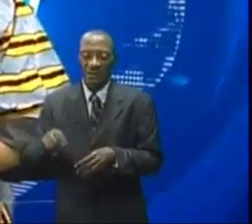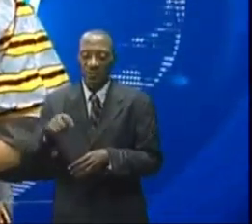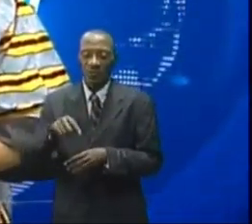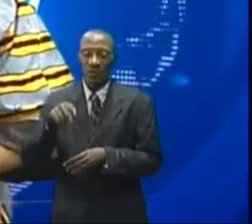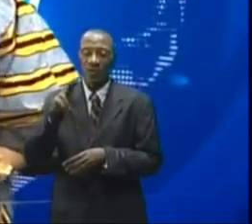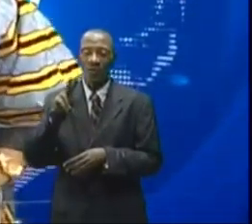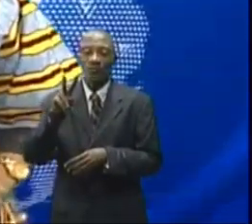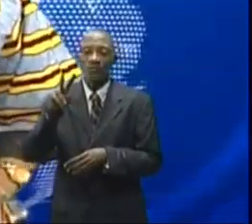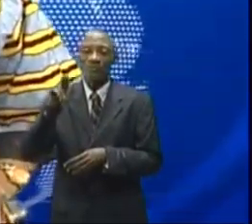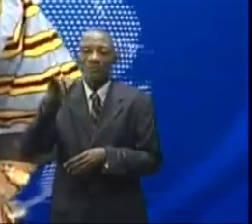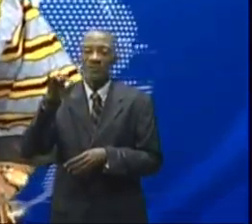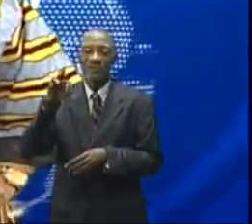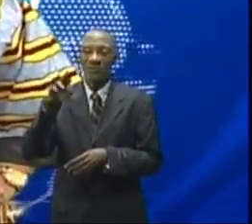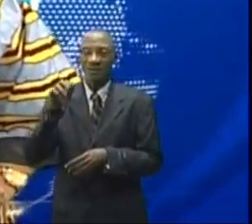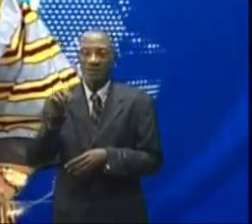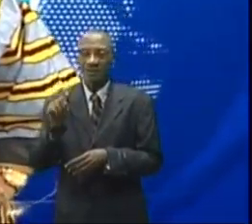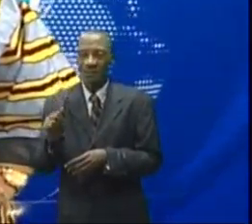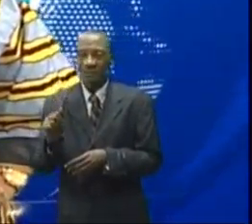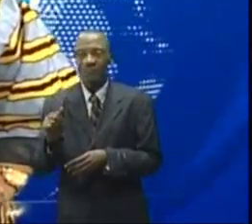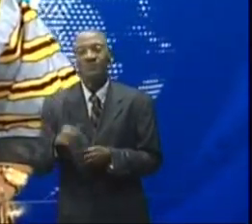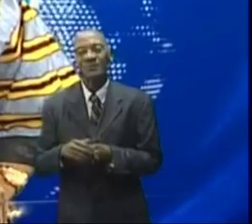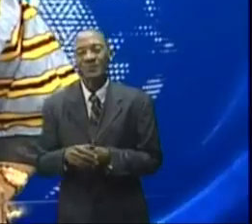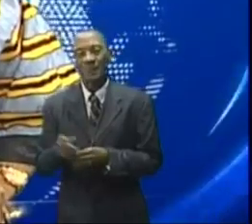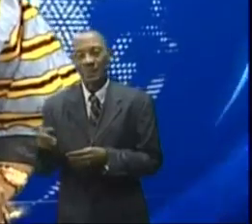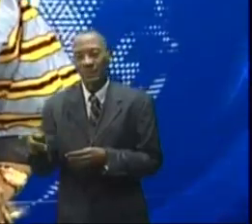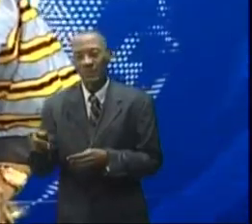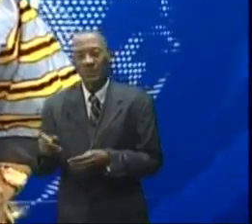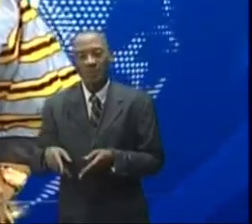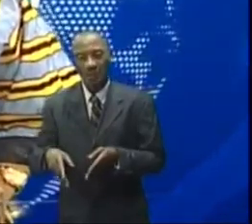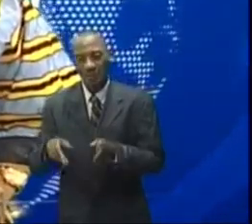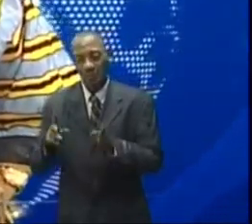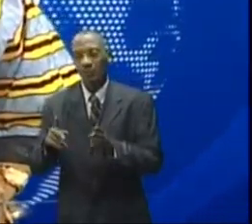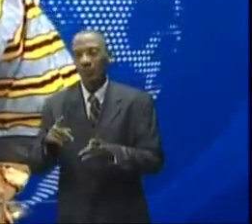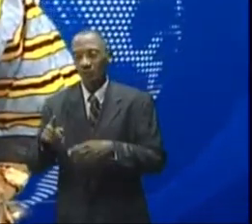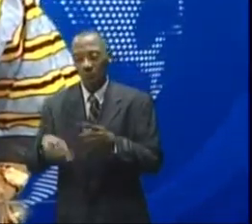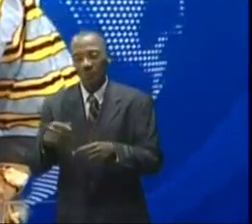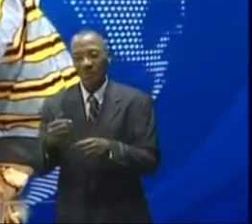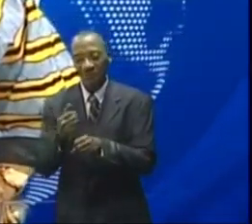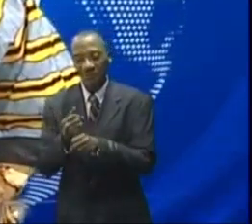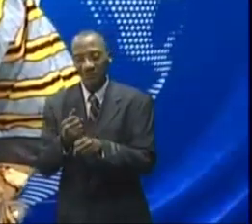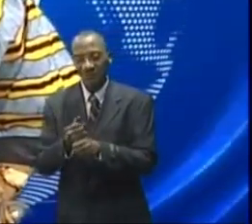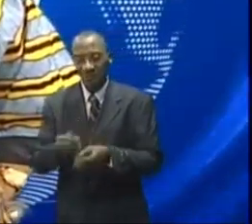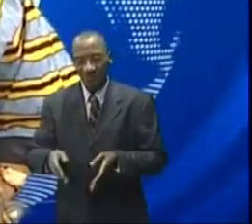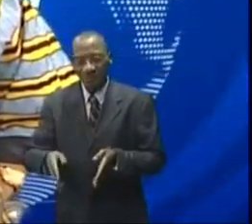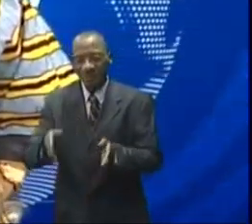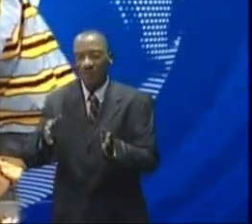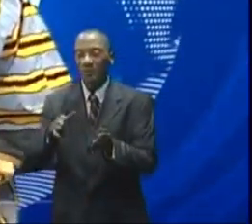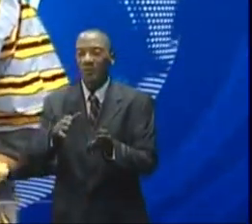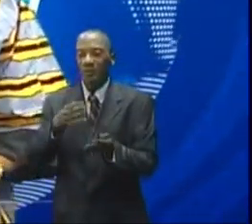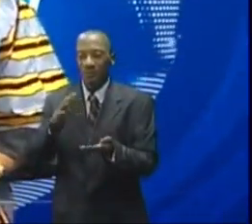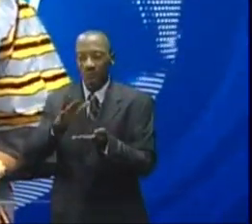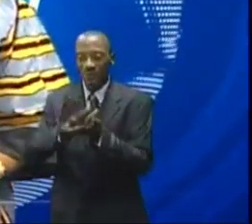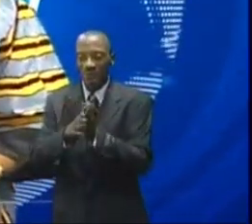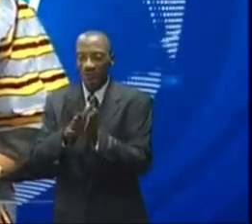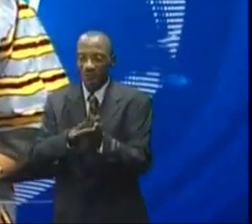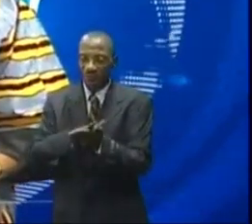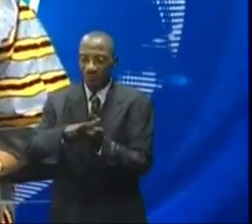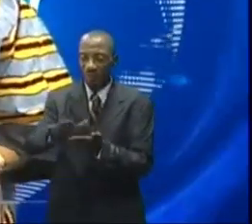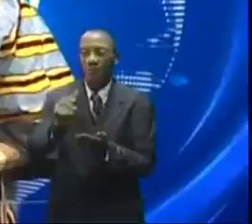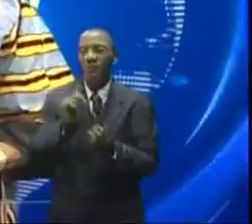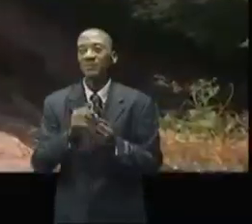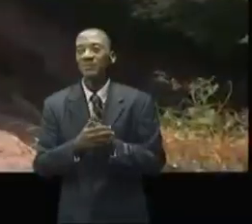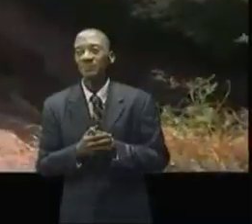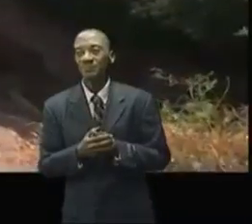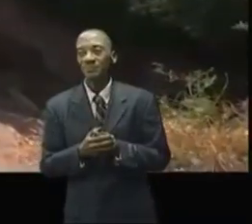trafic au niveau du PK-108 à Bikamba dans la plaine de la Ruzizi en territoire d'Ouvira. Reportage.